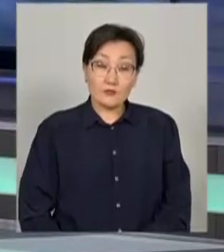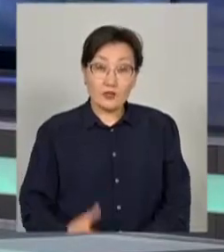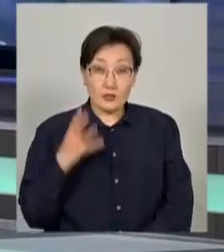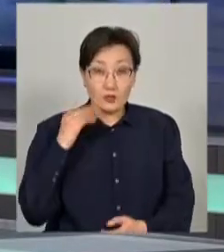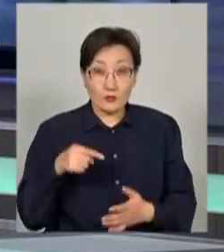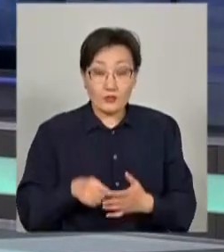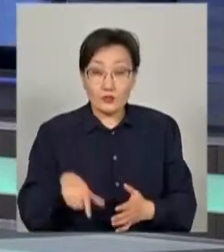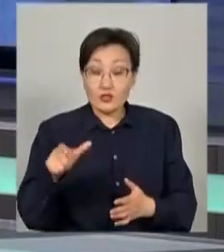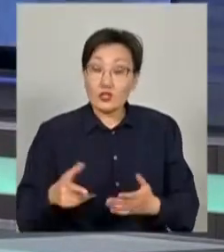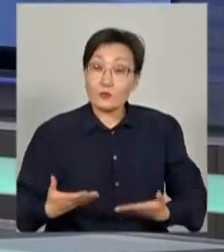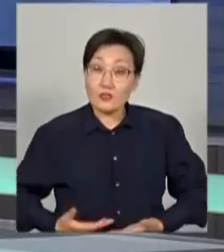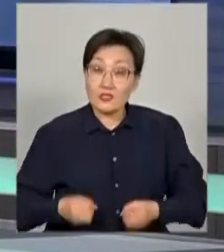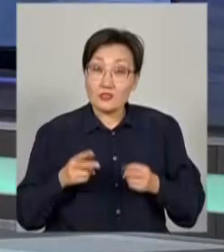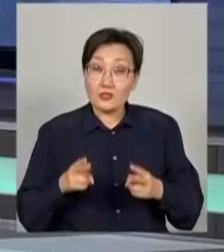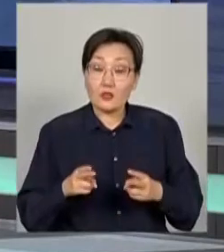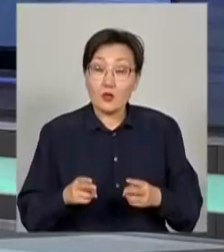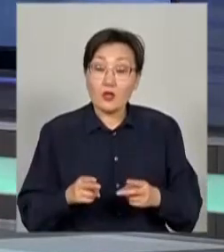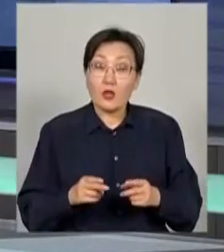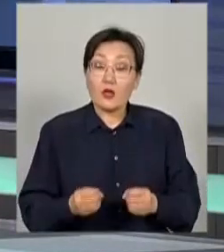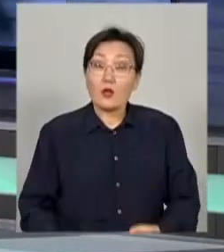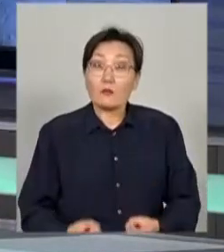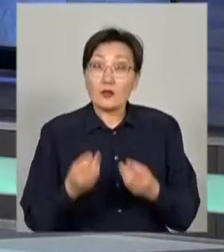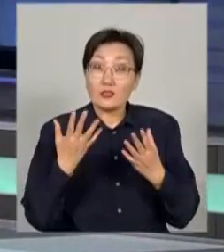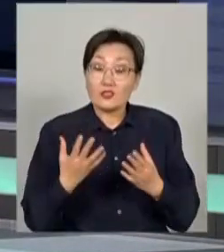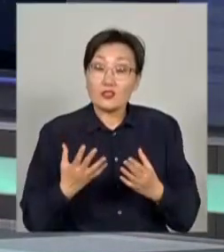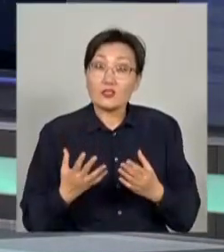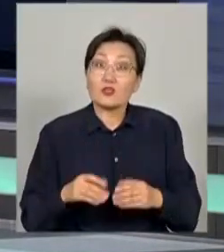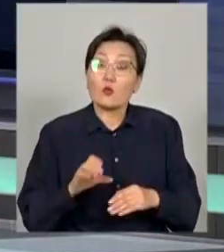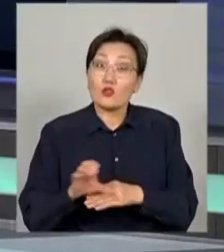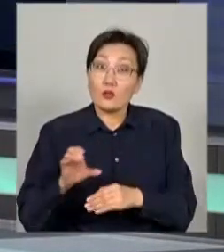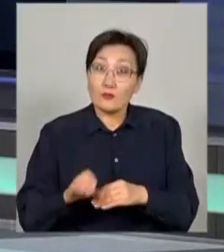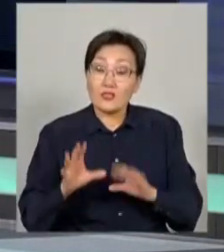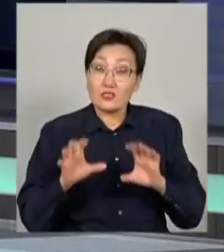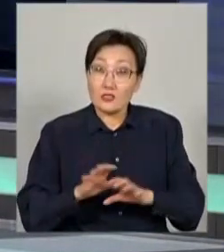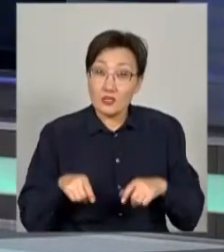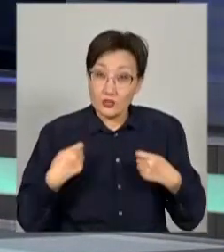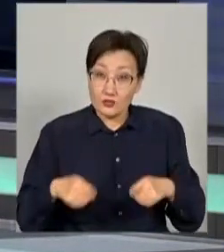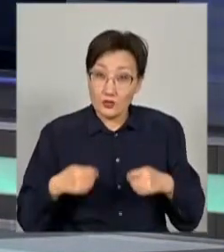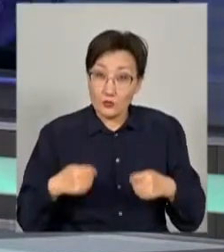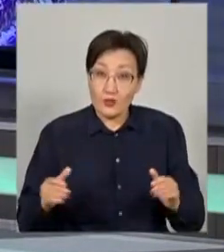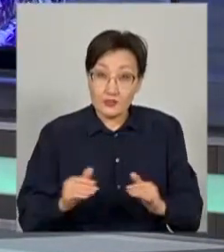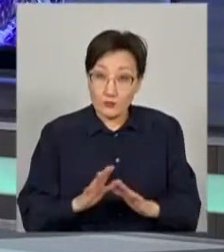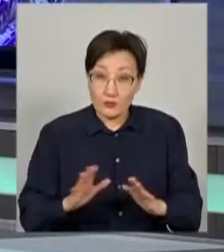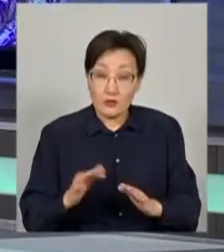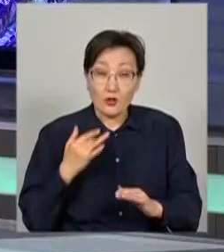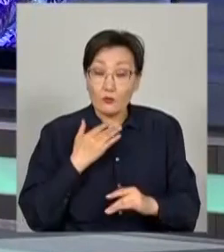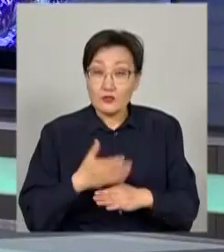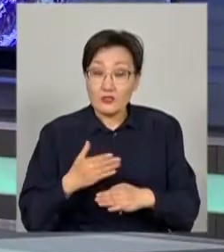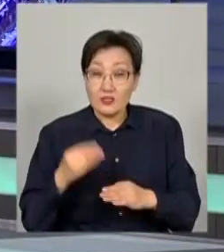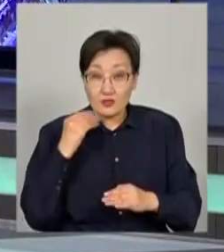Алматыда адам өміріне қауіпті пиротехника өнімдерін заңсыз сату азаймай тұр. Мамандар мұндай тауарлардың басым бөлігінің сапасыз